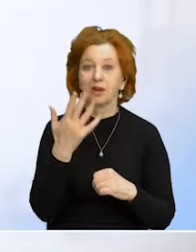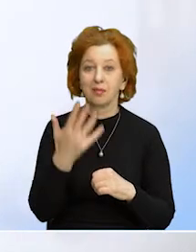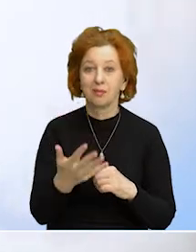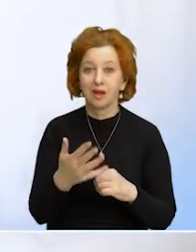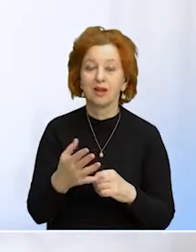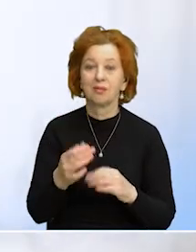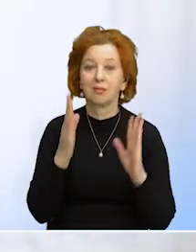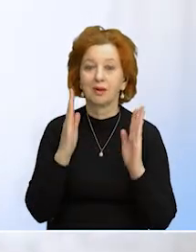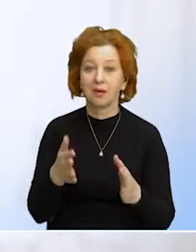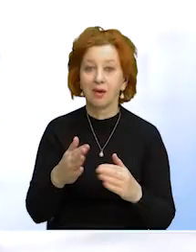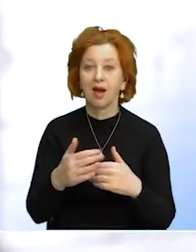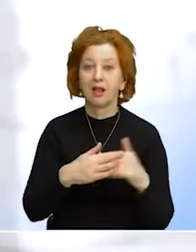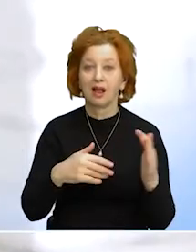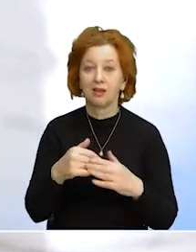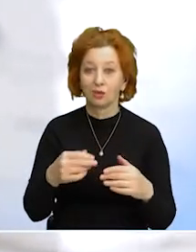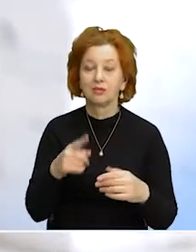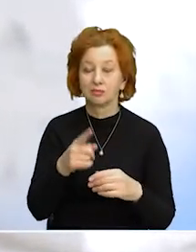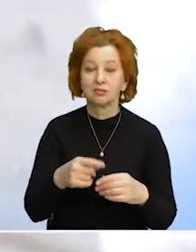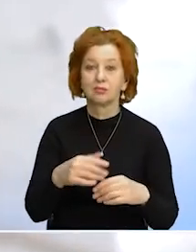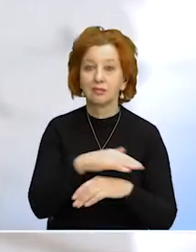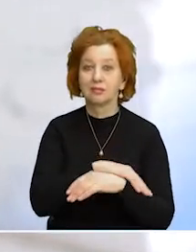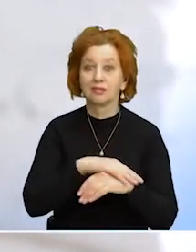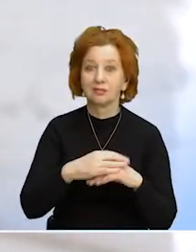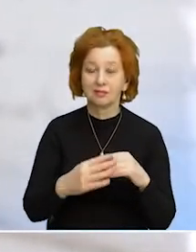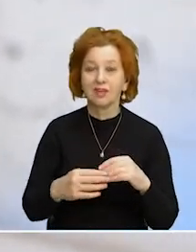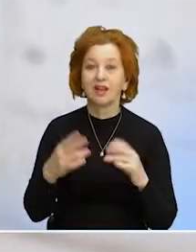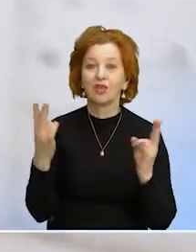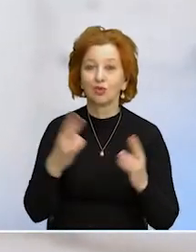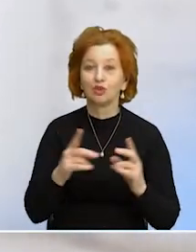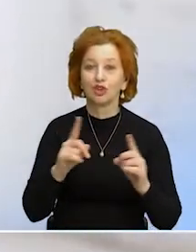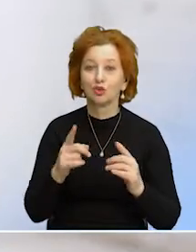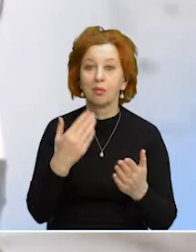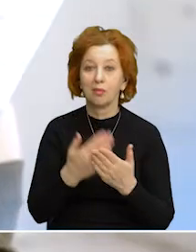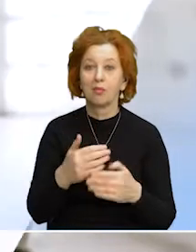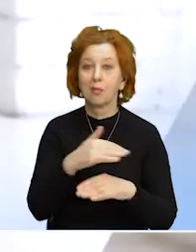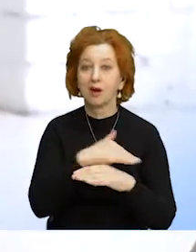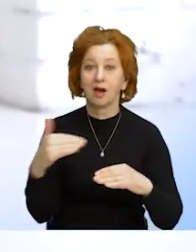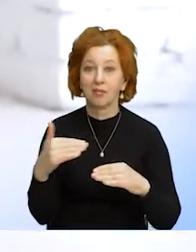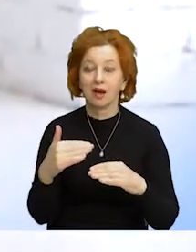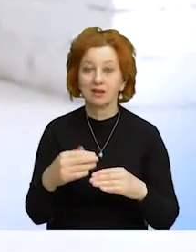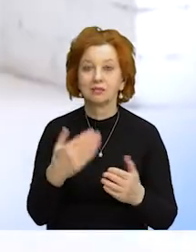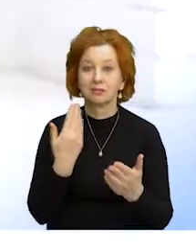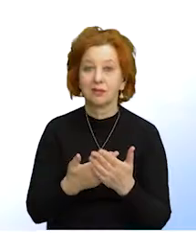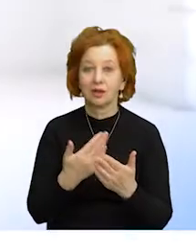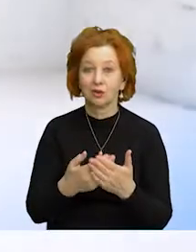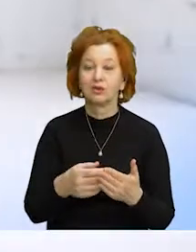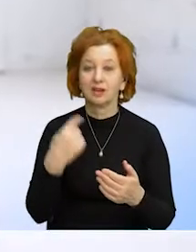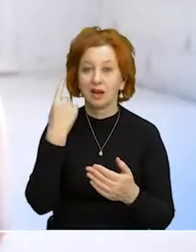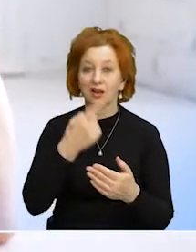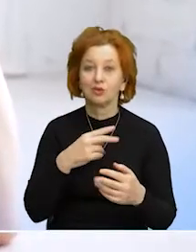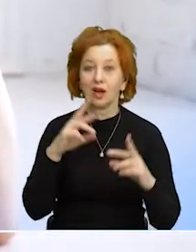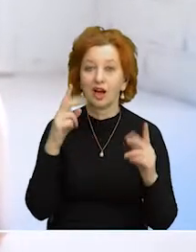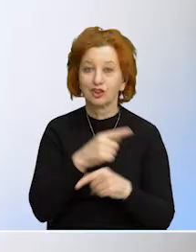Ошибка номер пять – прямая ладонь. Продолжая тему рук, хотим предостеречь от ошибки, когда прямая кисть преподносится к